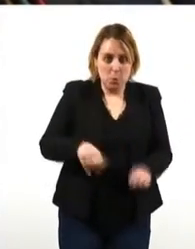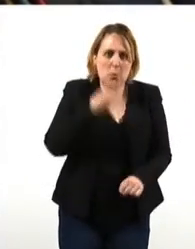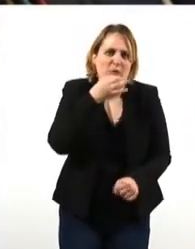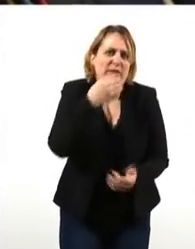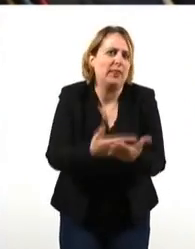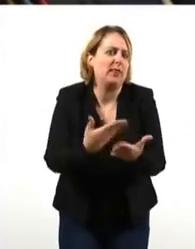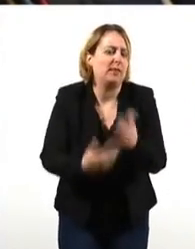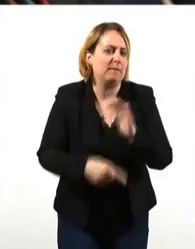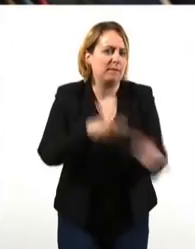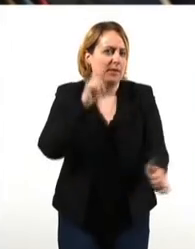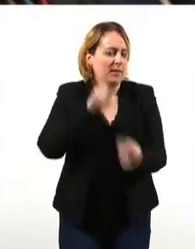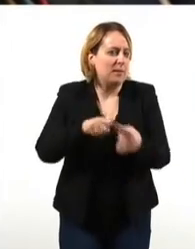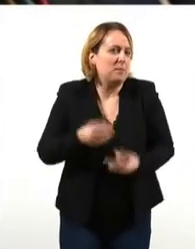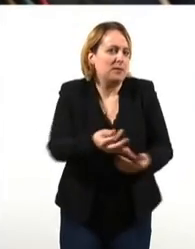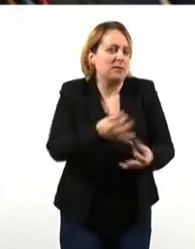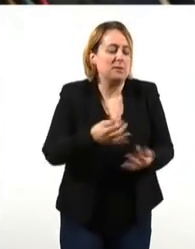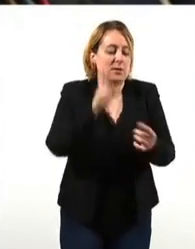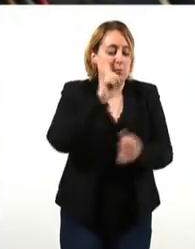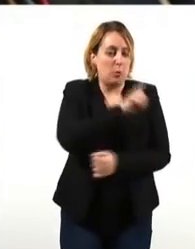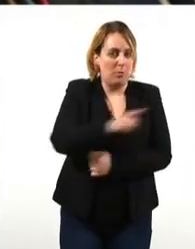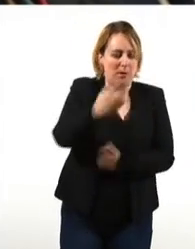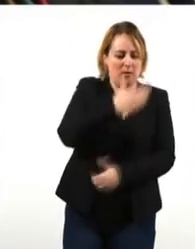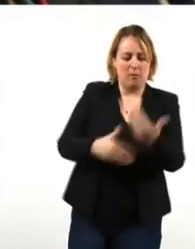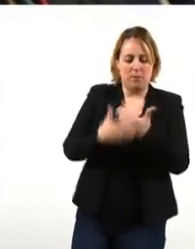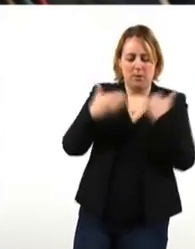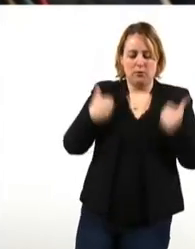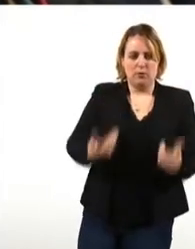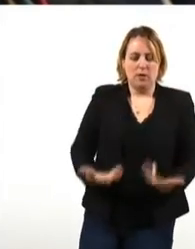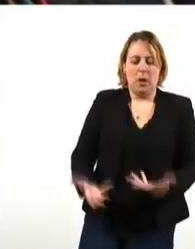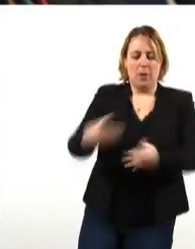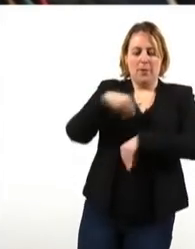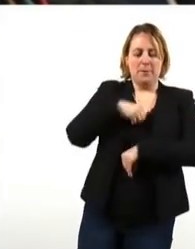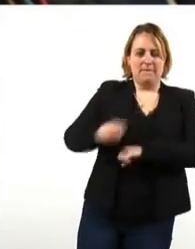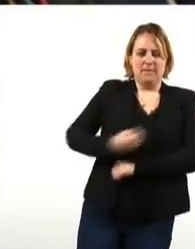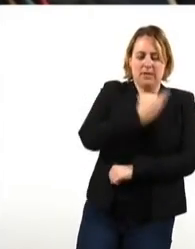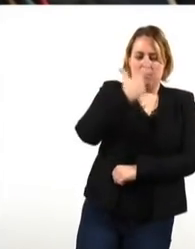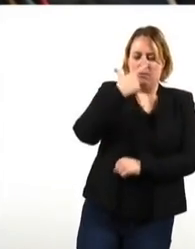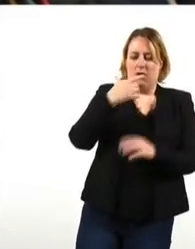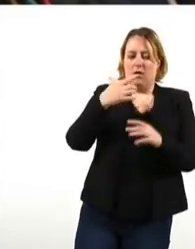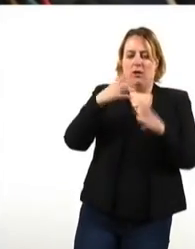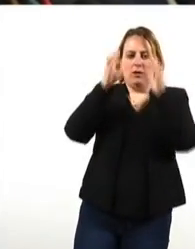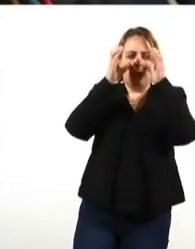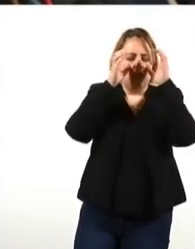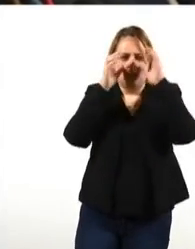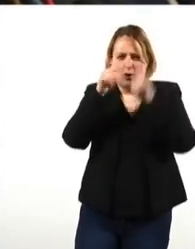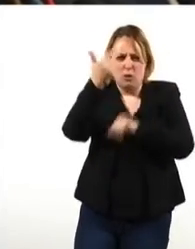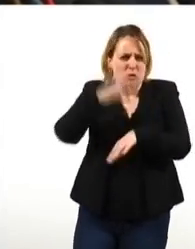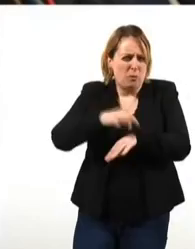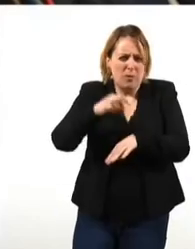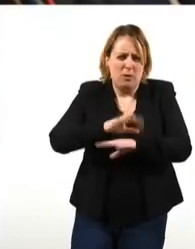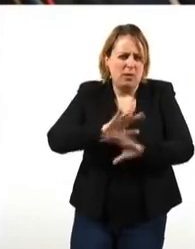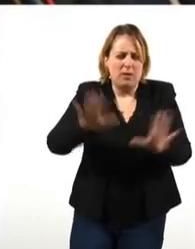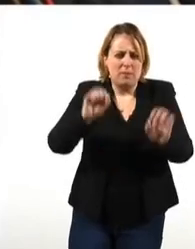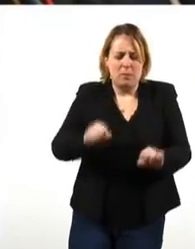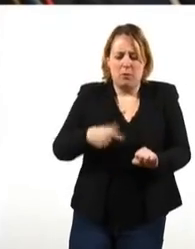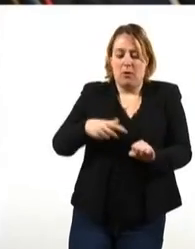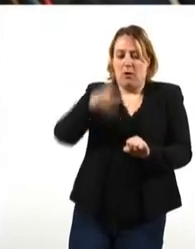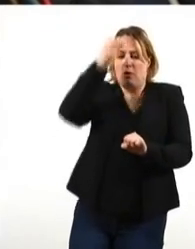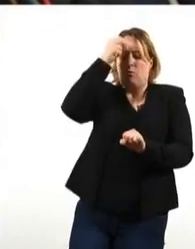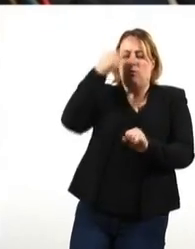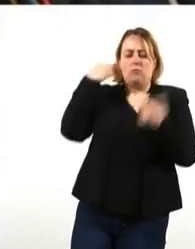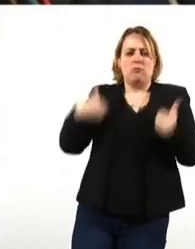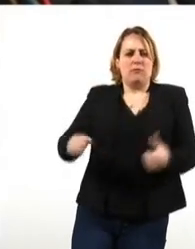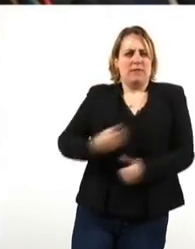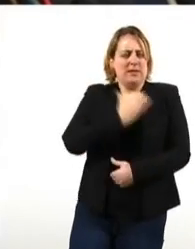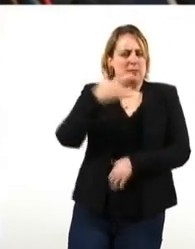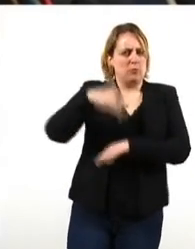fléau et se mettre à la place d'une victime et vivre ce qu'elle ressent pendant 2 minutes. Je pense que ça peut vraiment aider les victimes et surtout les